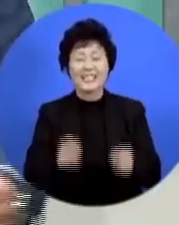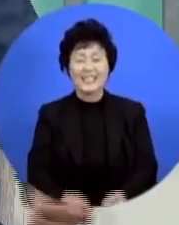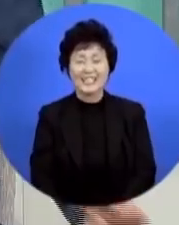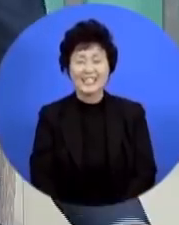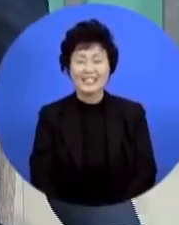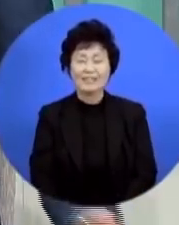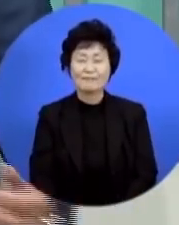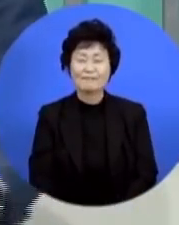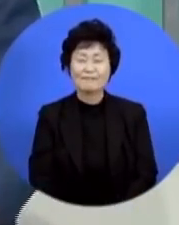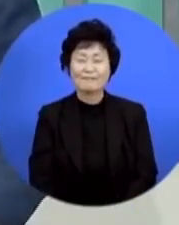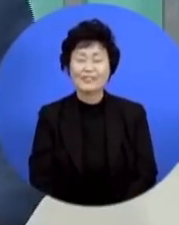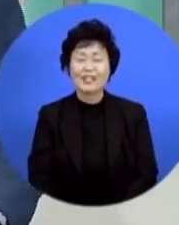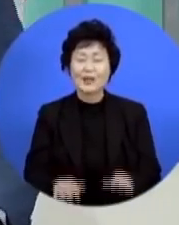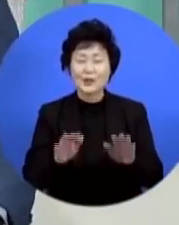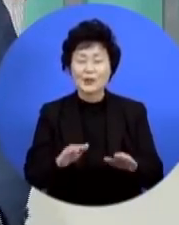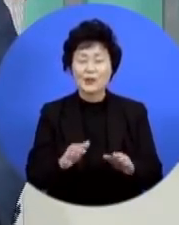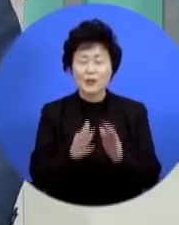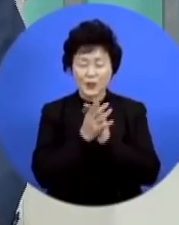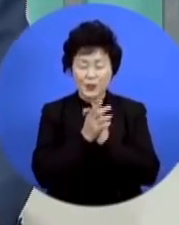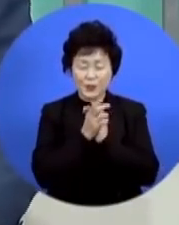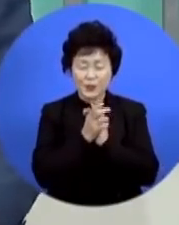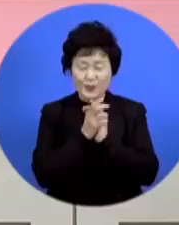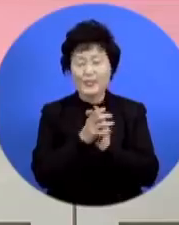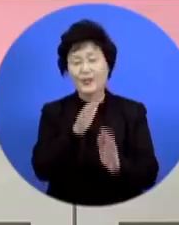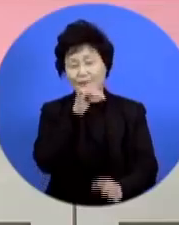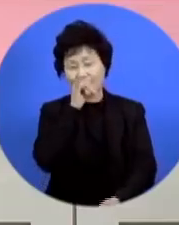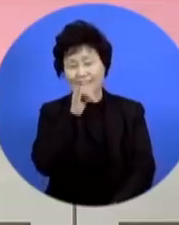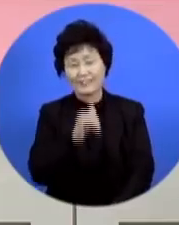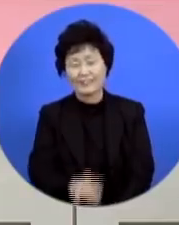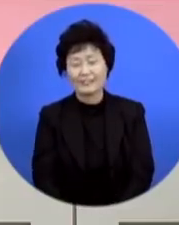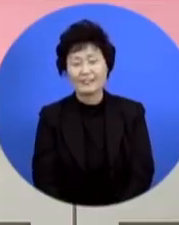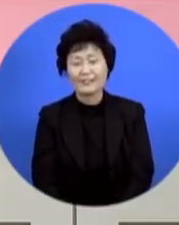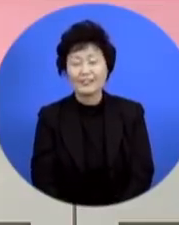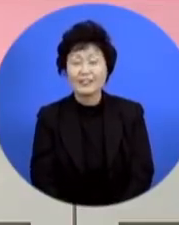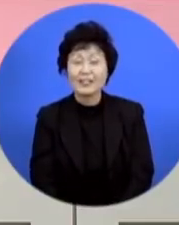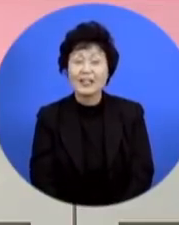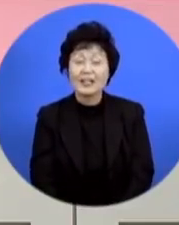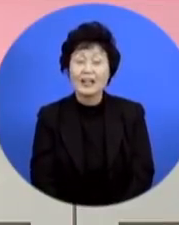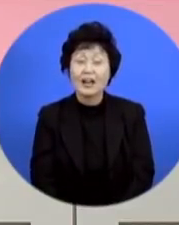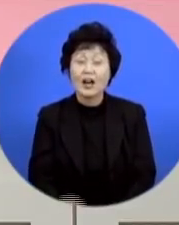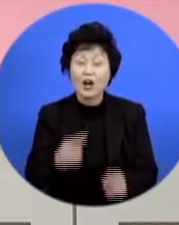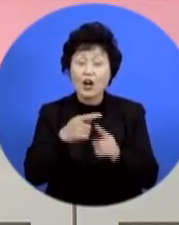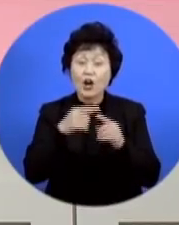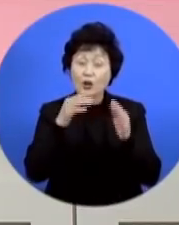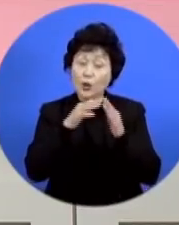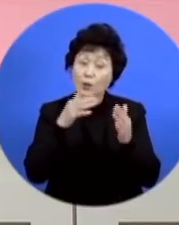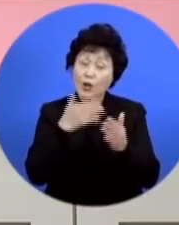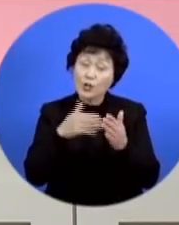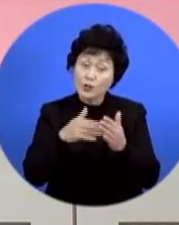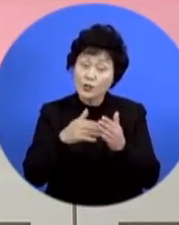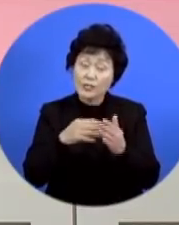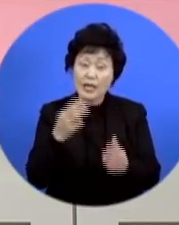네. 어디 사탄이 들어오냐. 그때 이제 교회 숫자가 3,000명 갈 때였으니까 나는 그럼